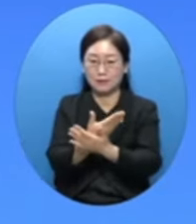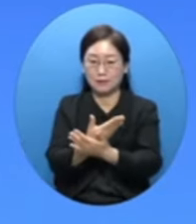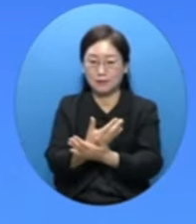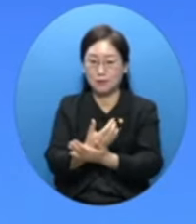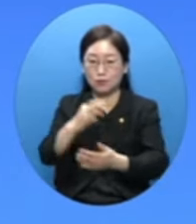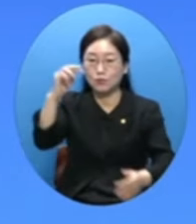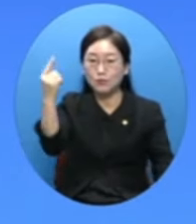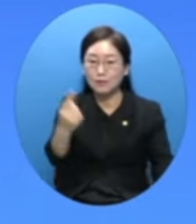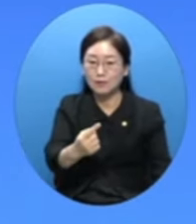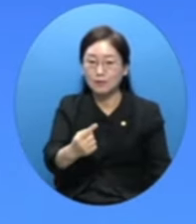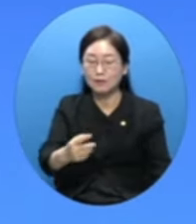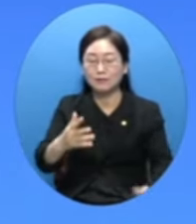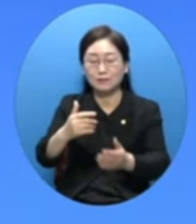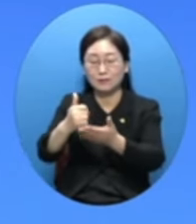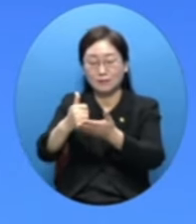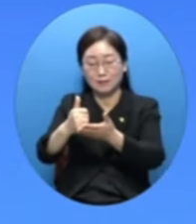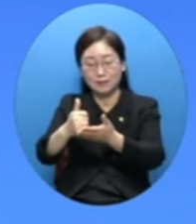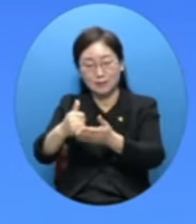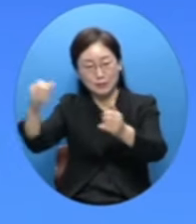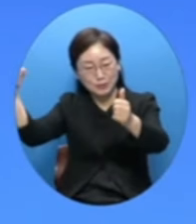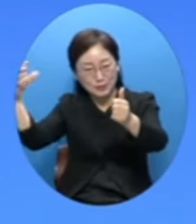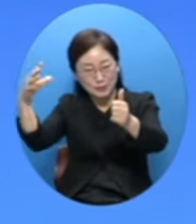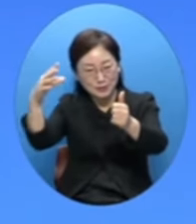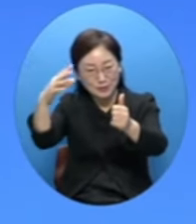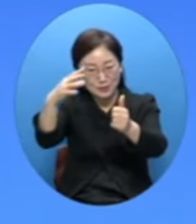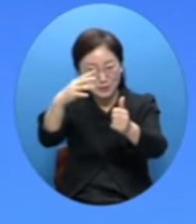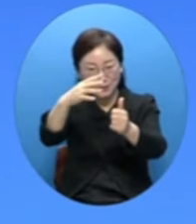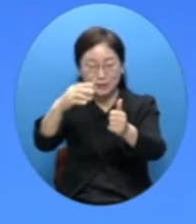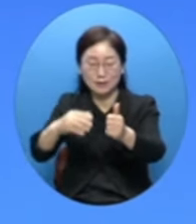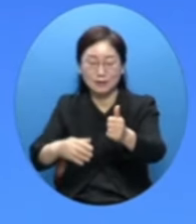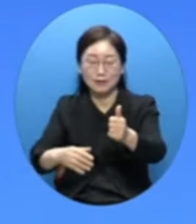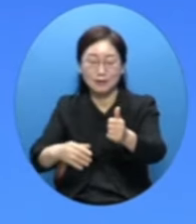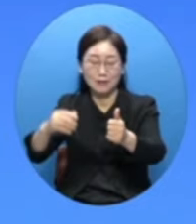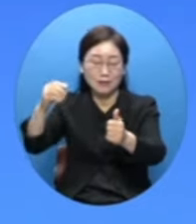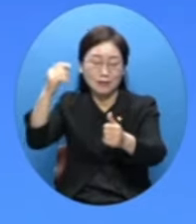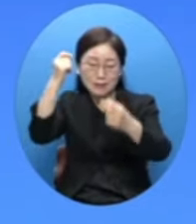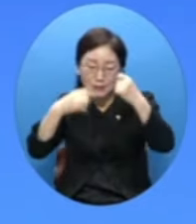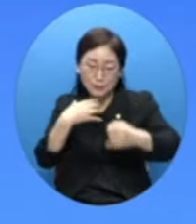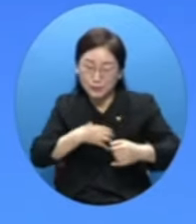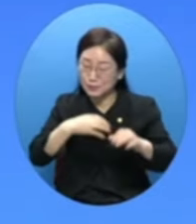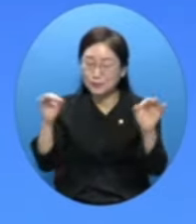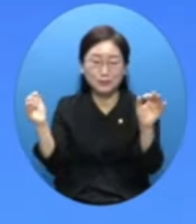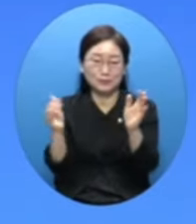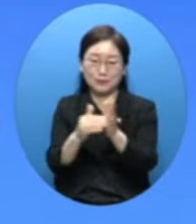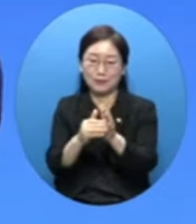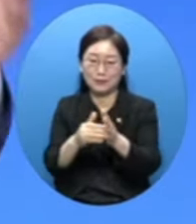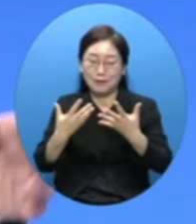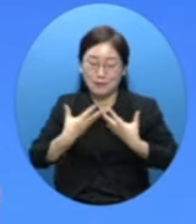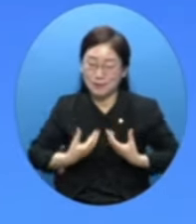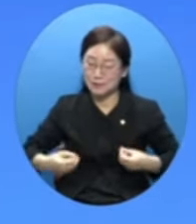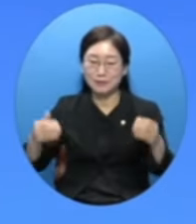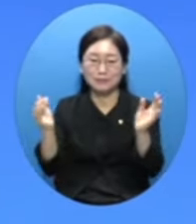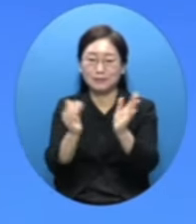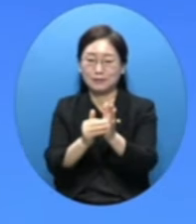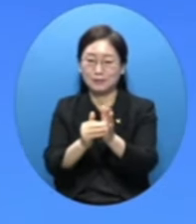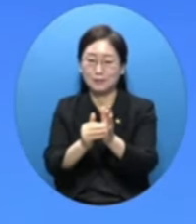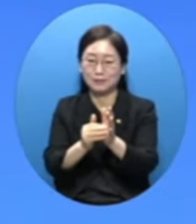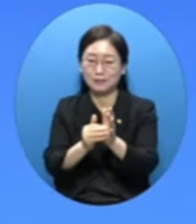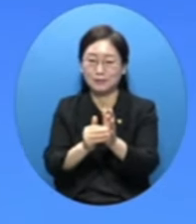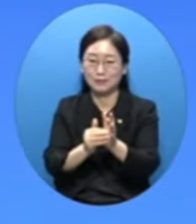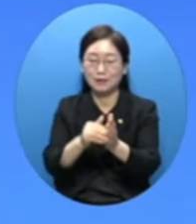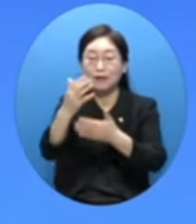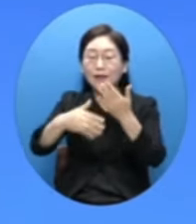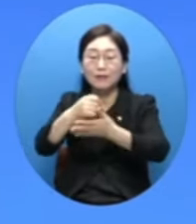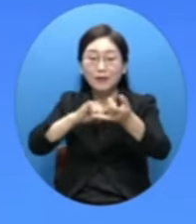때 주님께서 우리의 빛되어 주시고 우리의 슬픔 끝 것 절망의 날에 끝날 것입니다이